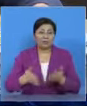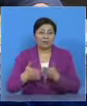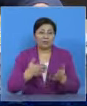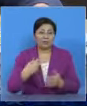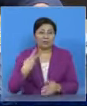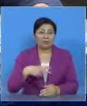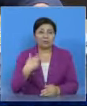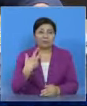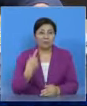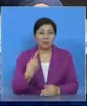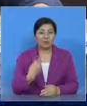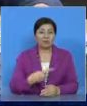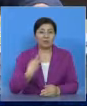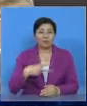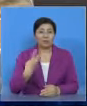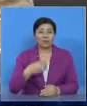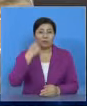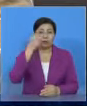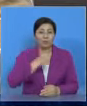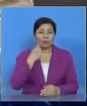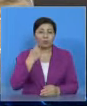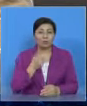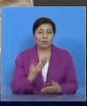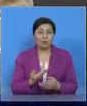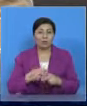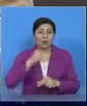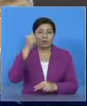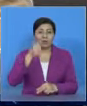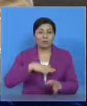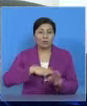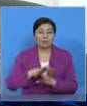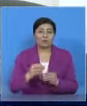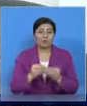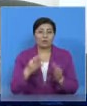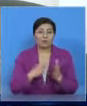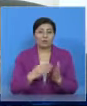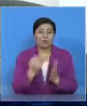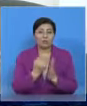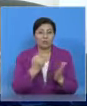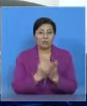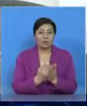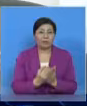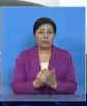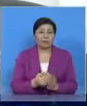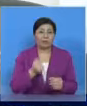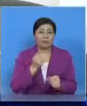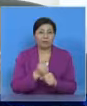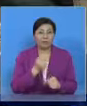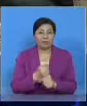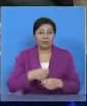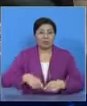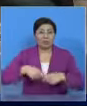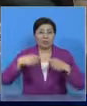на 2021 2024 годы текущем году исполнены 14 проектов дорожной карты сделанные уникальные открытия